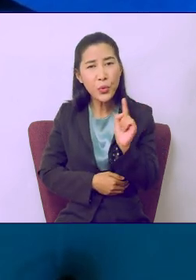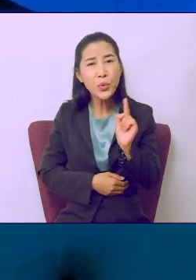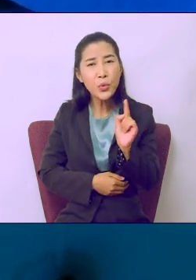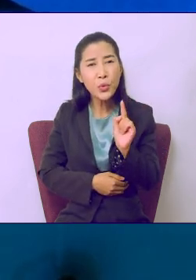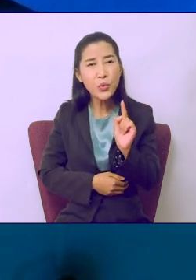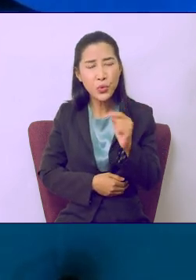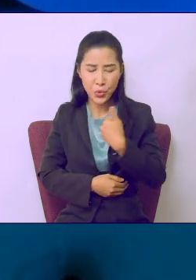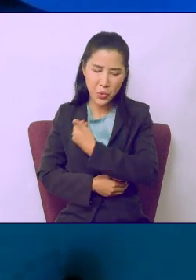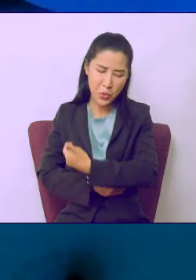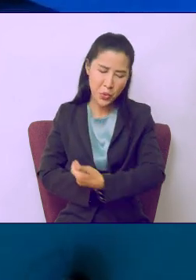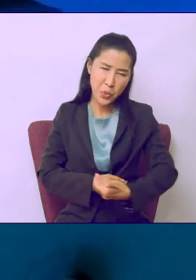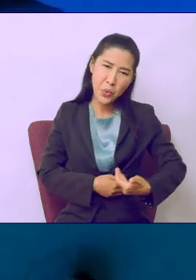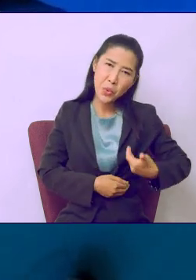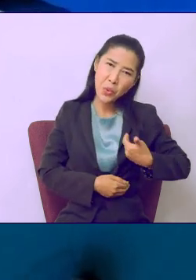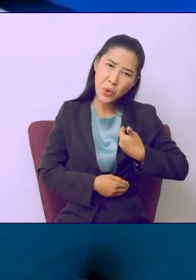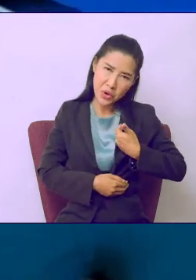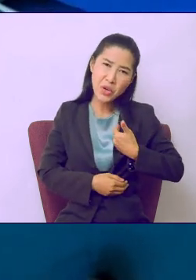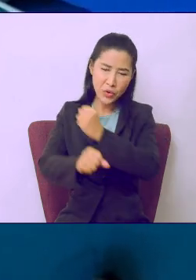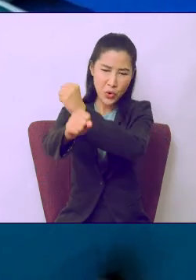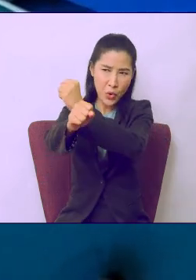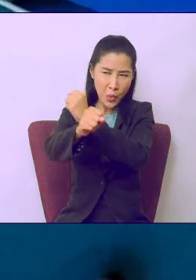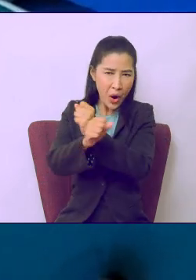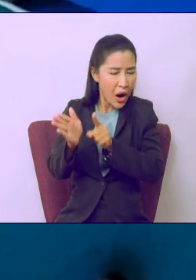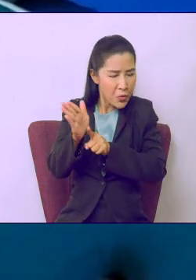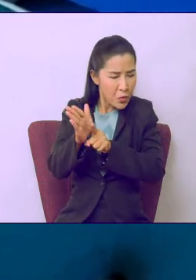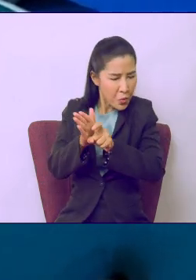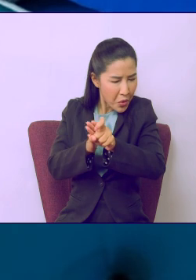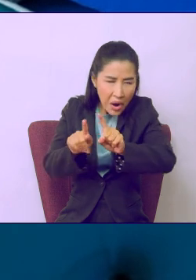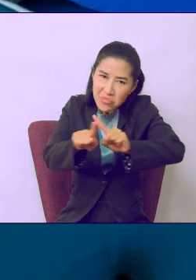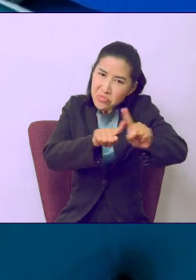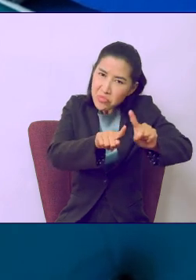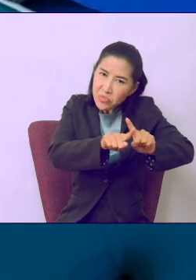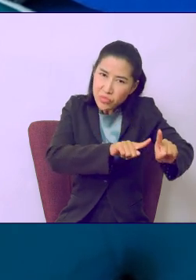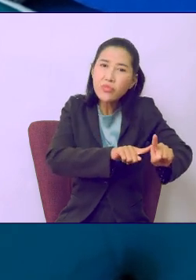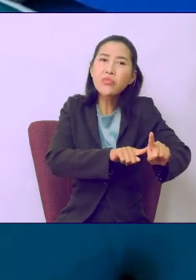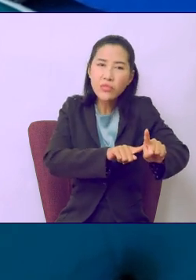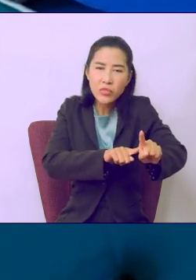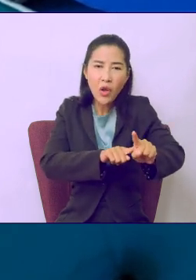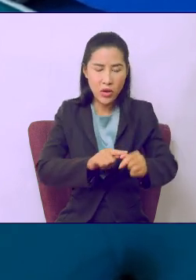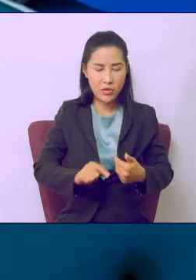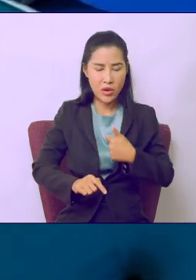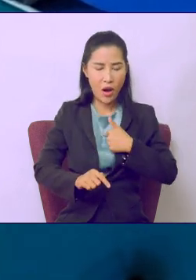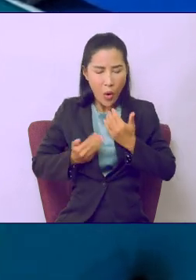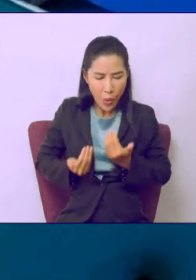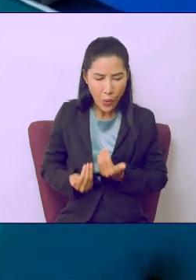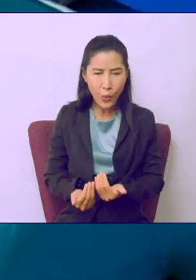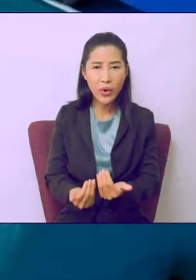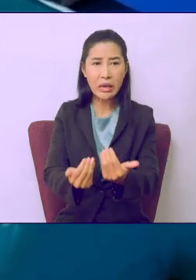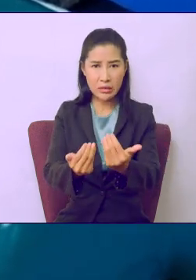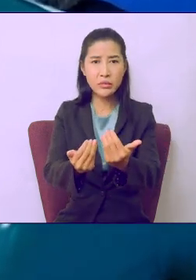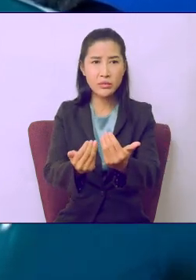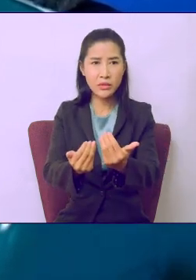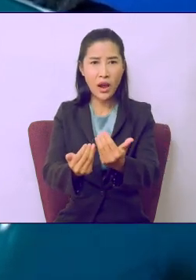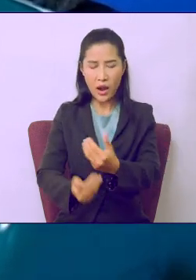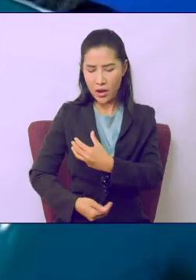แซมนะครับร่างกายของเราแล้วก็แอนตี้ออกซินสารตัวนี้นะนะครับครับแล้วก็ตอนที่เราเกิดมาเนี่ยนะครับที่เราได้เลย